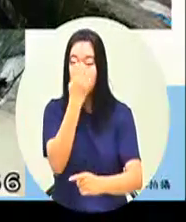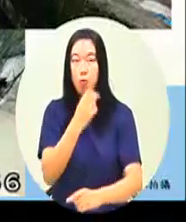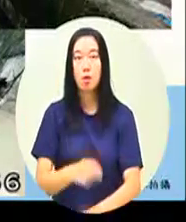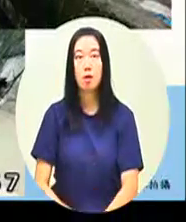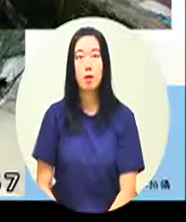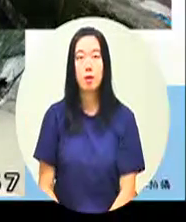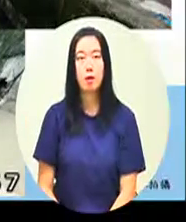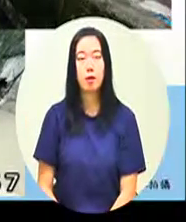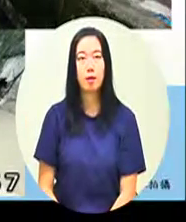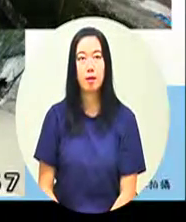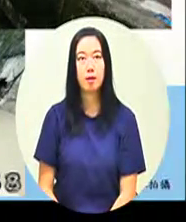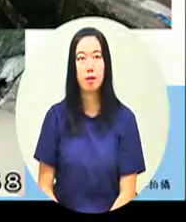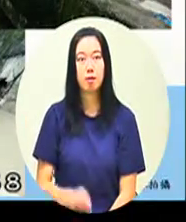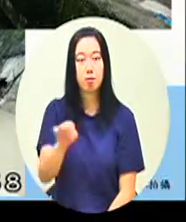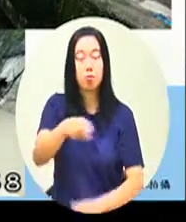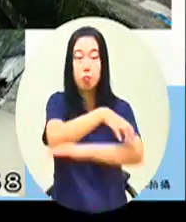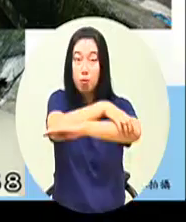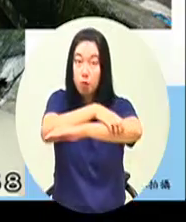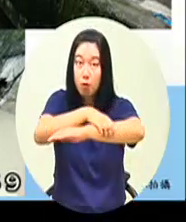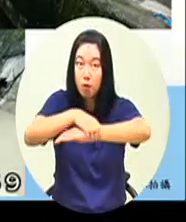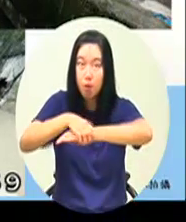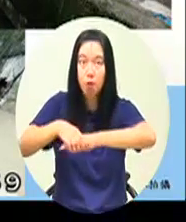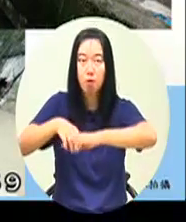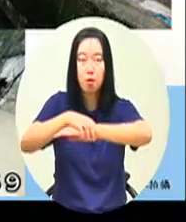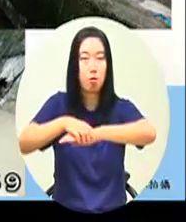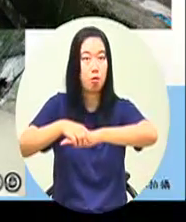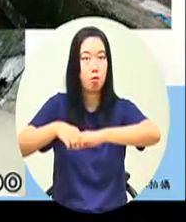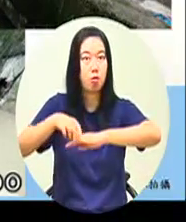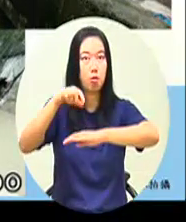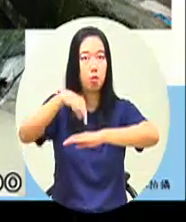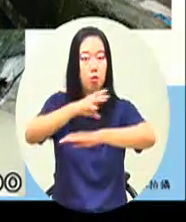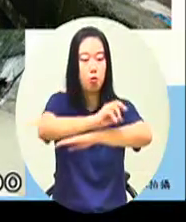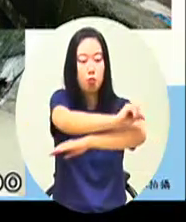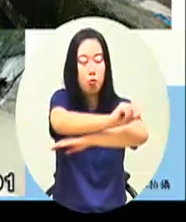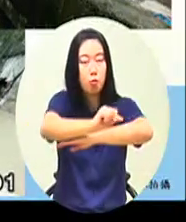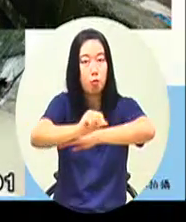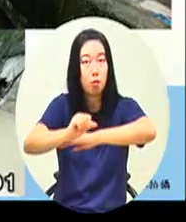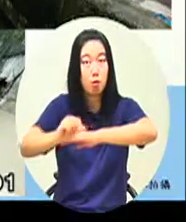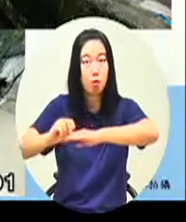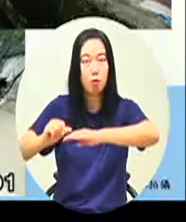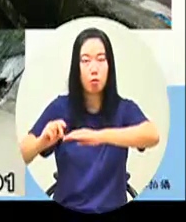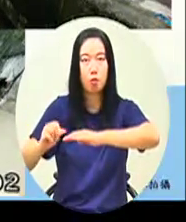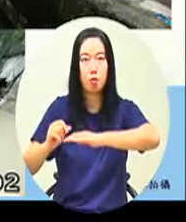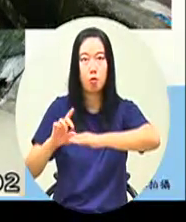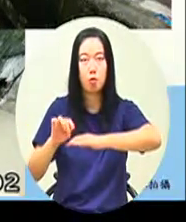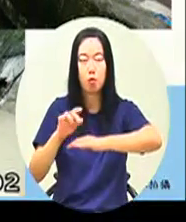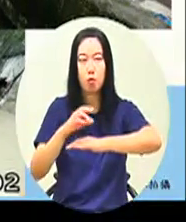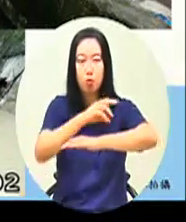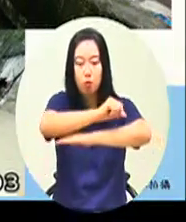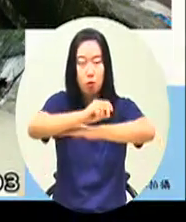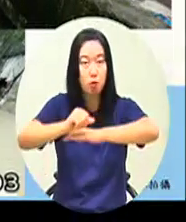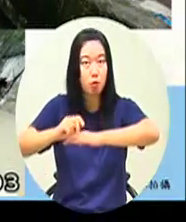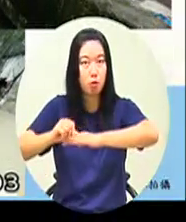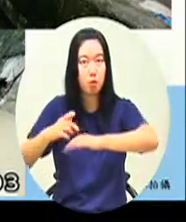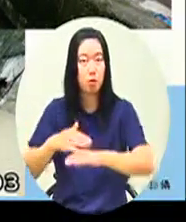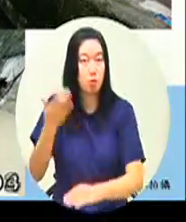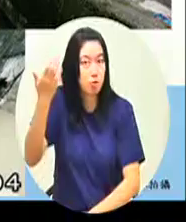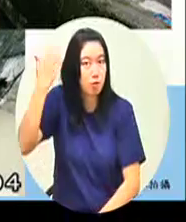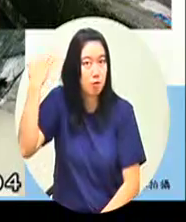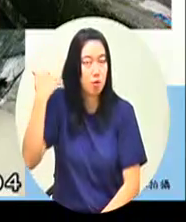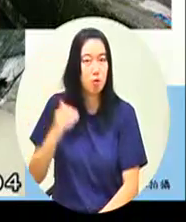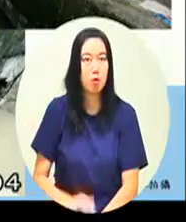在。以这个堤防，它这个混凝土的这个堤防、哦、只有这个是当初